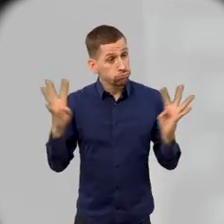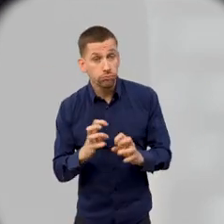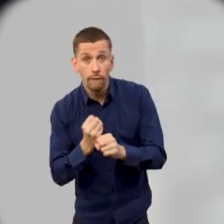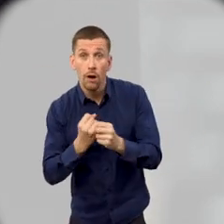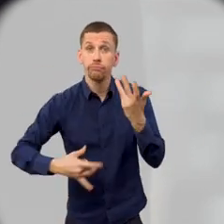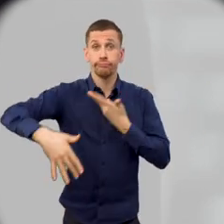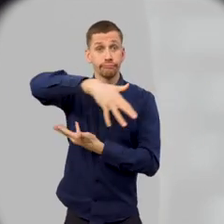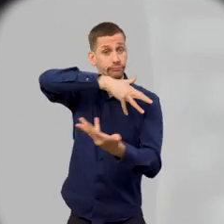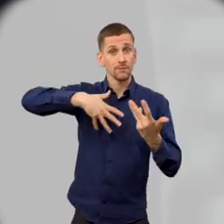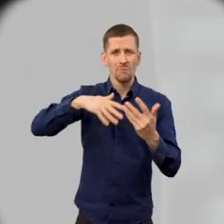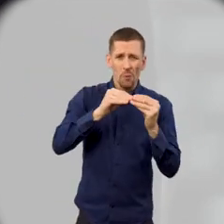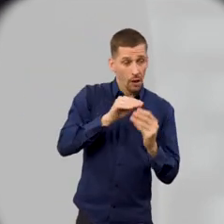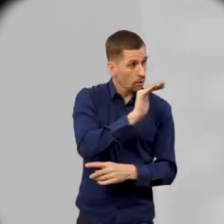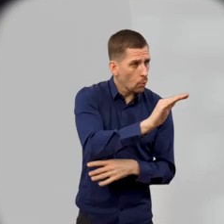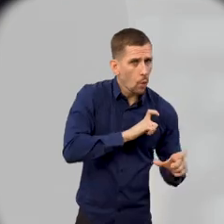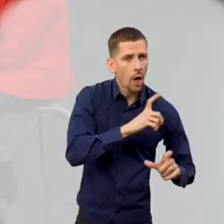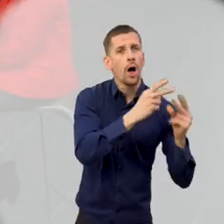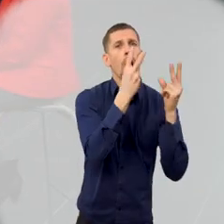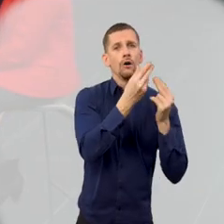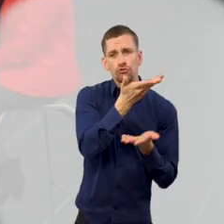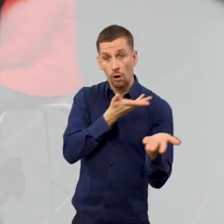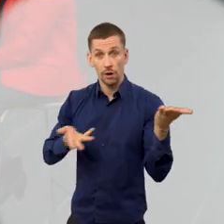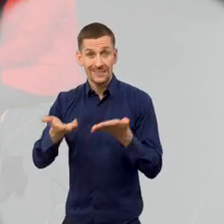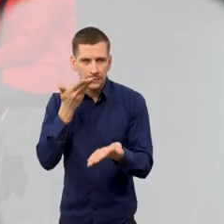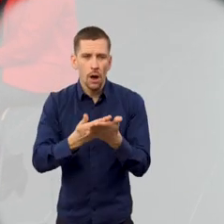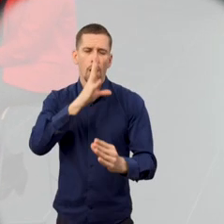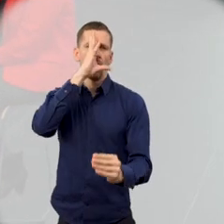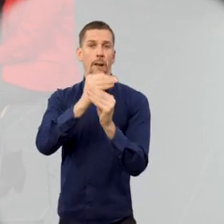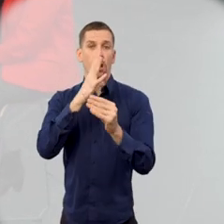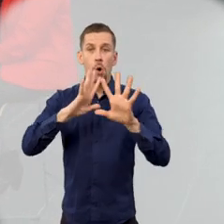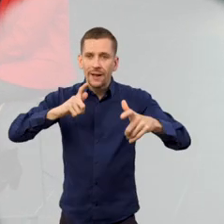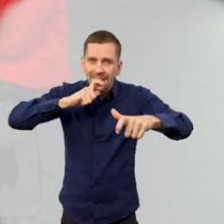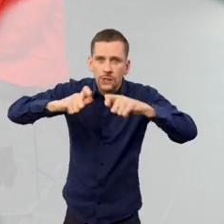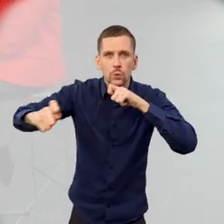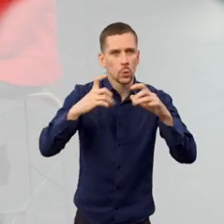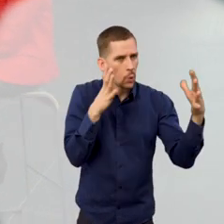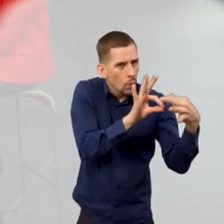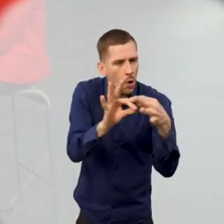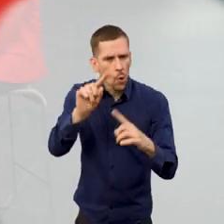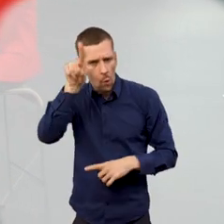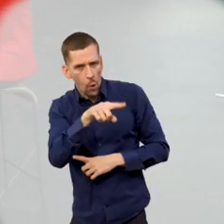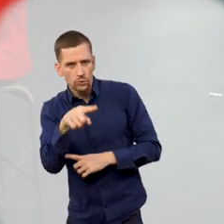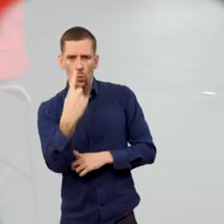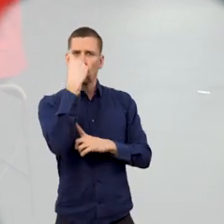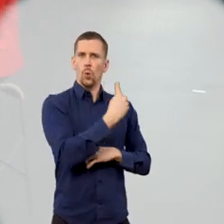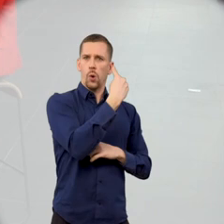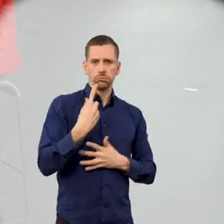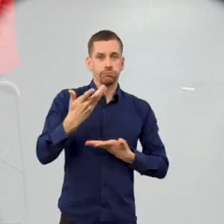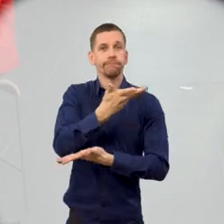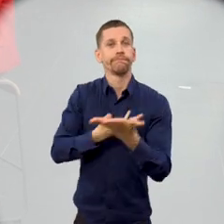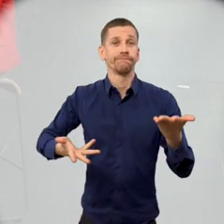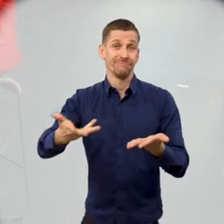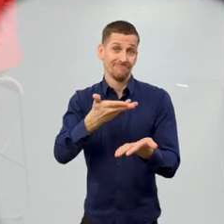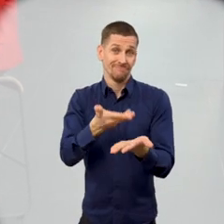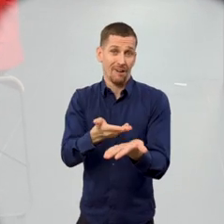et puis ils travaillent avec leurs collègues. Et quand ils ont un problème, ils vont voir un collègue, ils vont échanger, ils vont aussi donc apprendre à discuter, à se confronter, puisqu'ils doivent se corriger entre eux, ils doivent s'évaluer